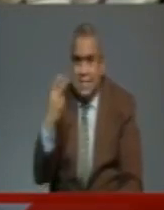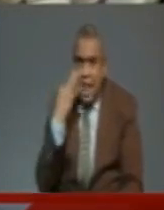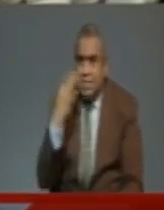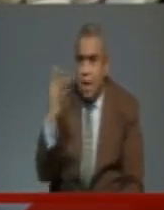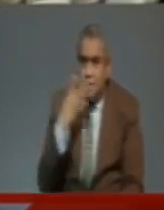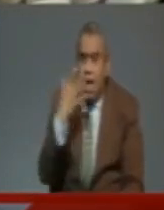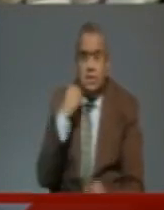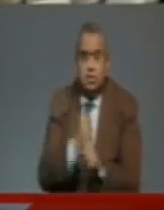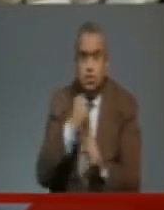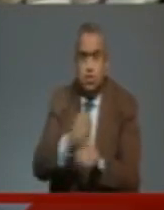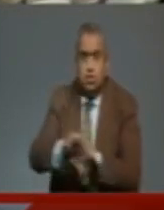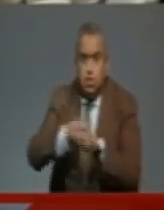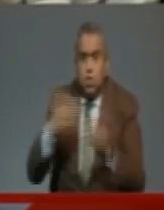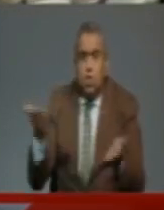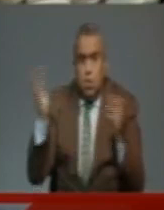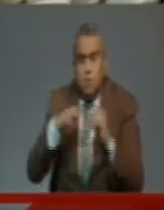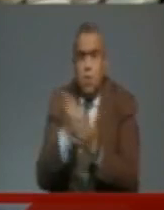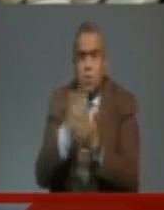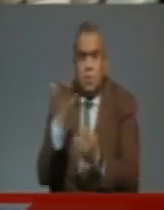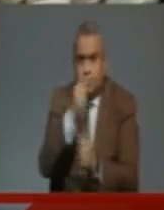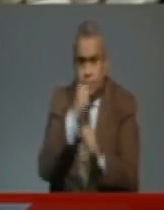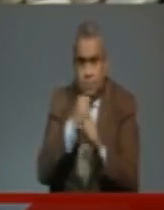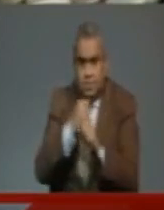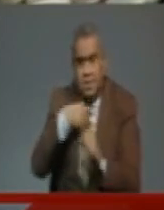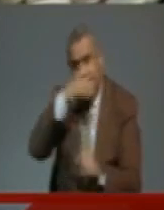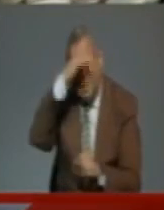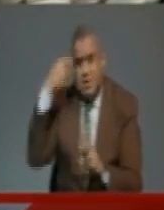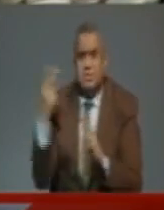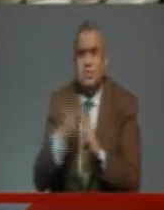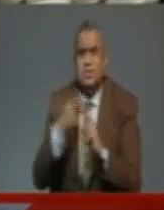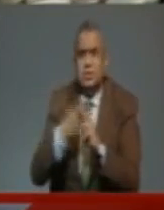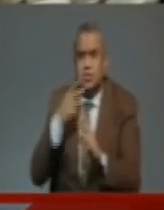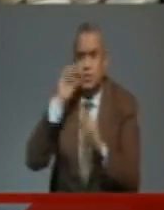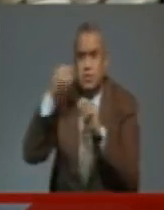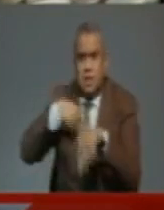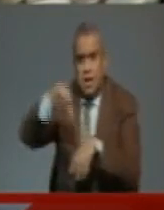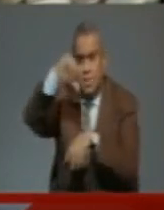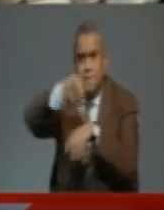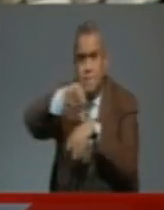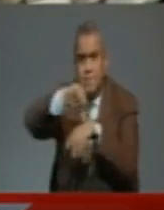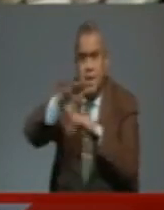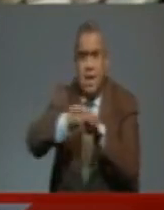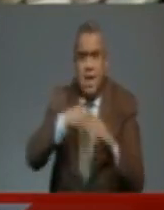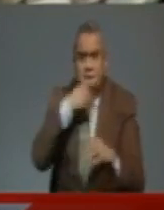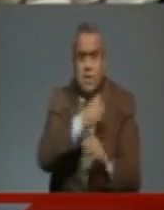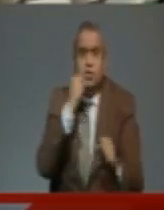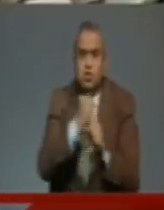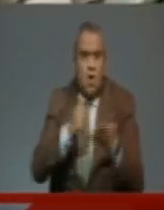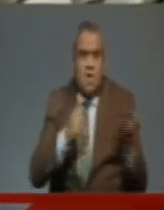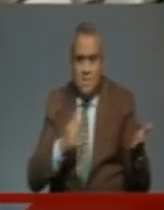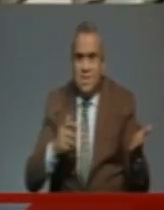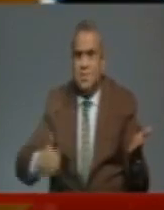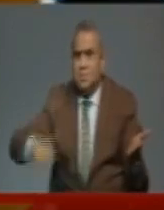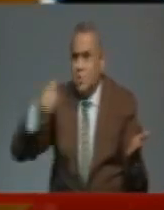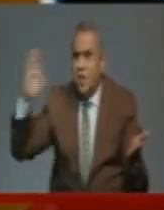ويعمل الحاجه شيء، وان انا اقول للناس انا عندي مكان جاهز للشغل حاجه تانية، صح كده؟